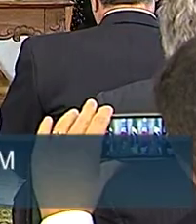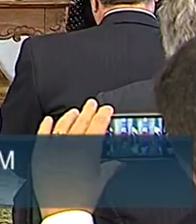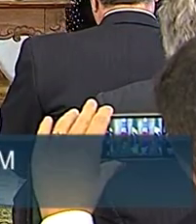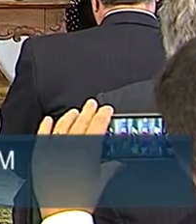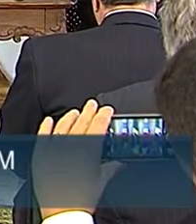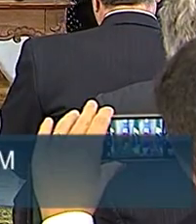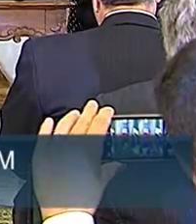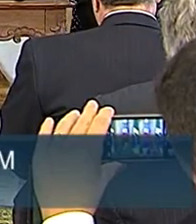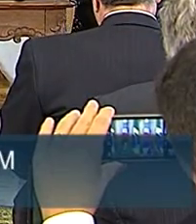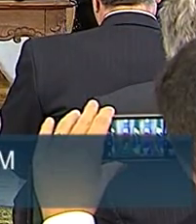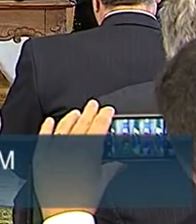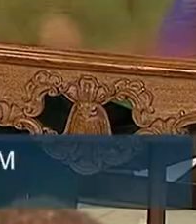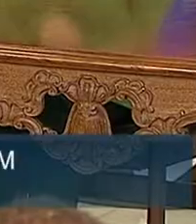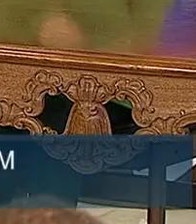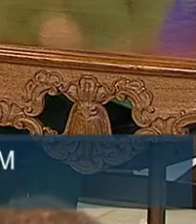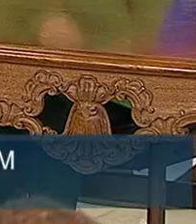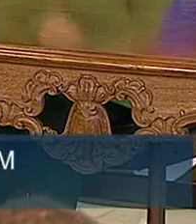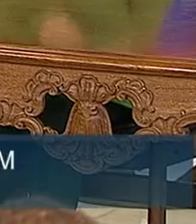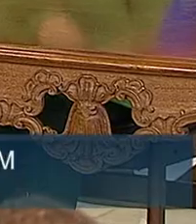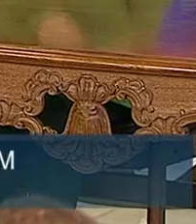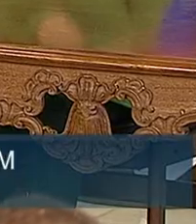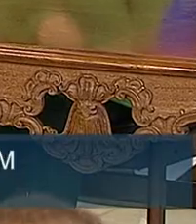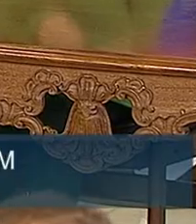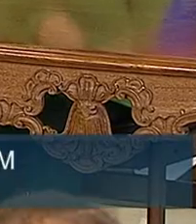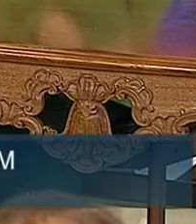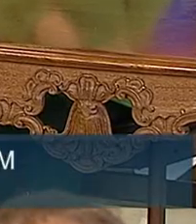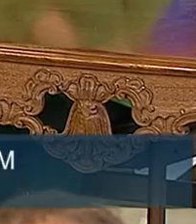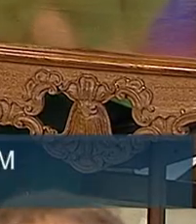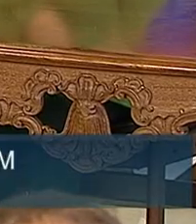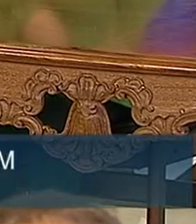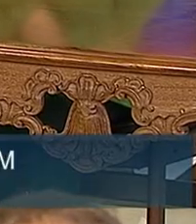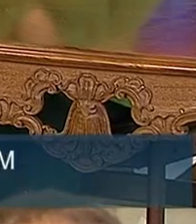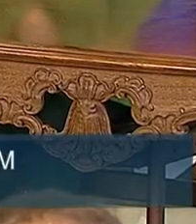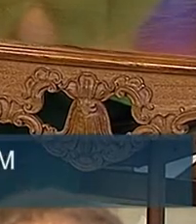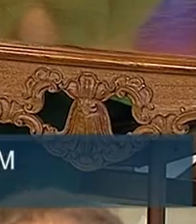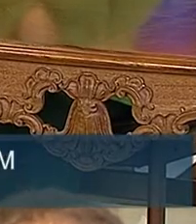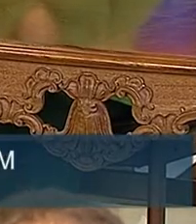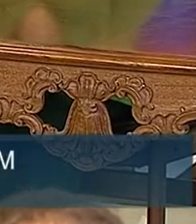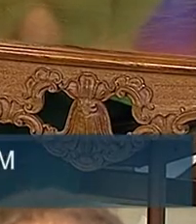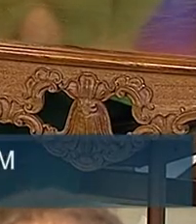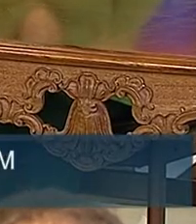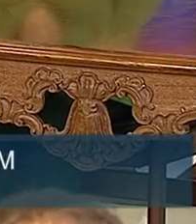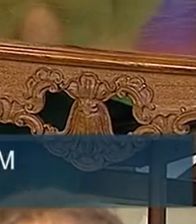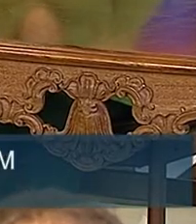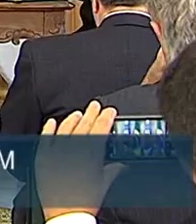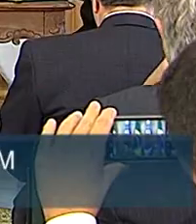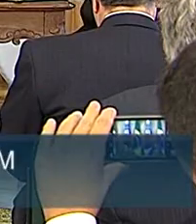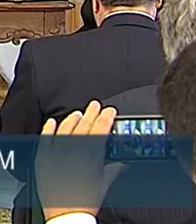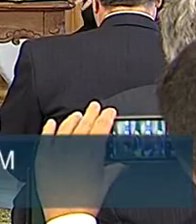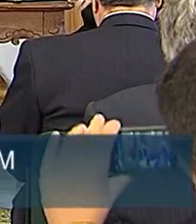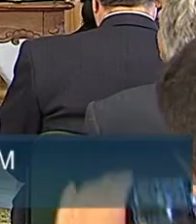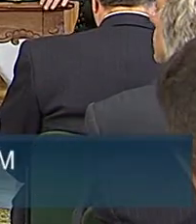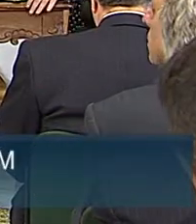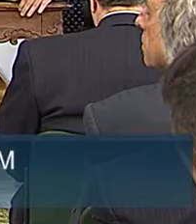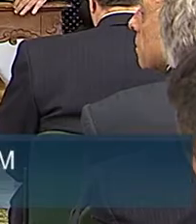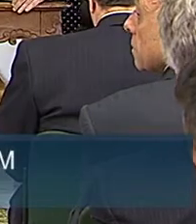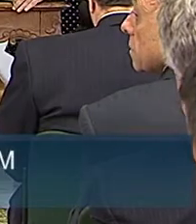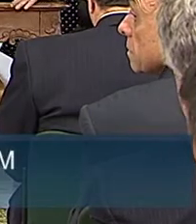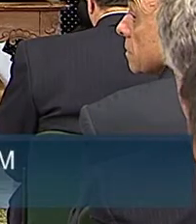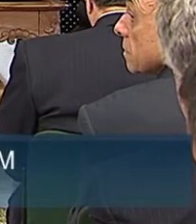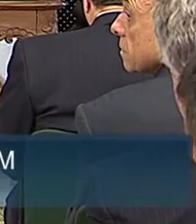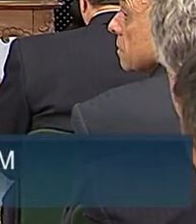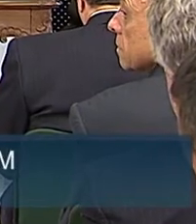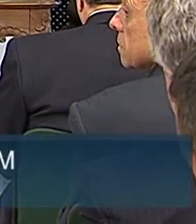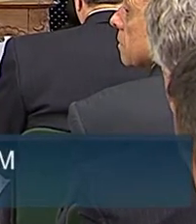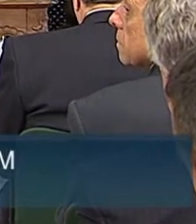브라질 연방공화국 통신부 간 정보통신기술 분야에 관한 양해각서를